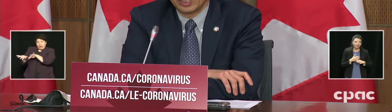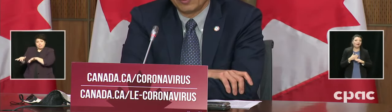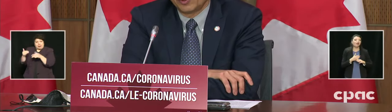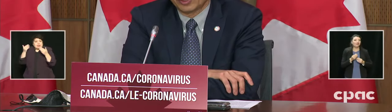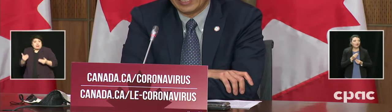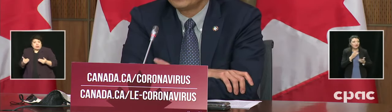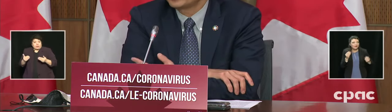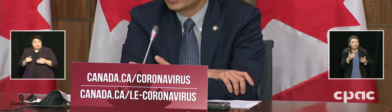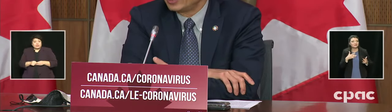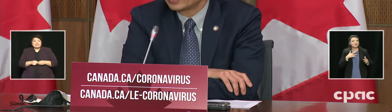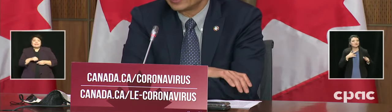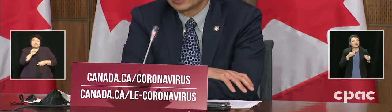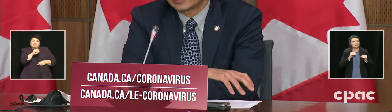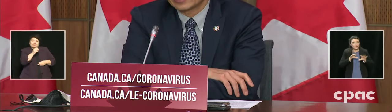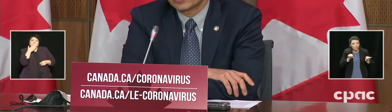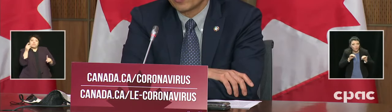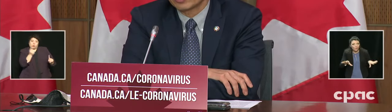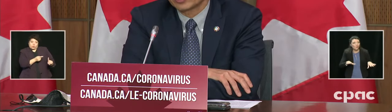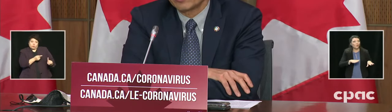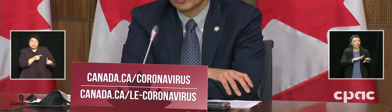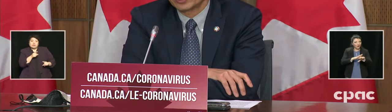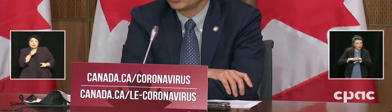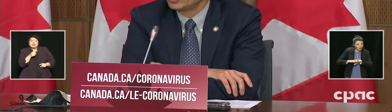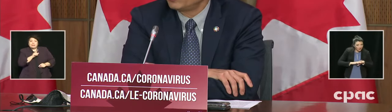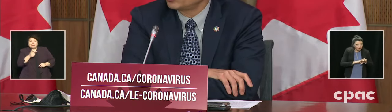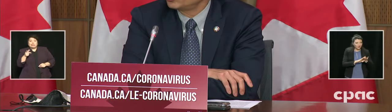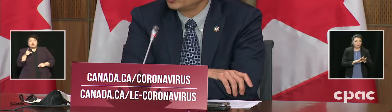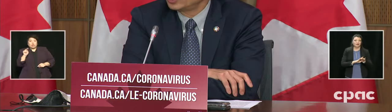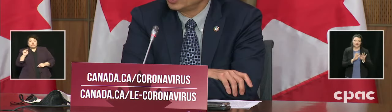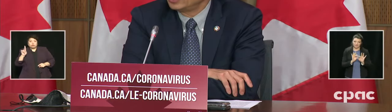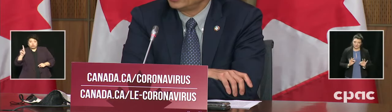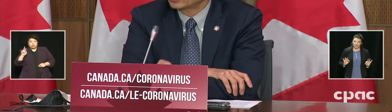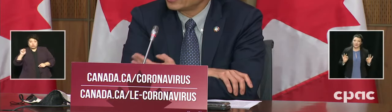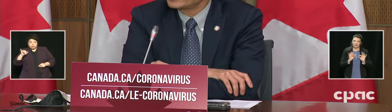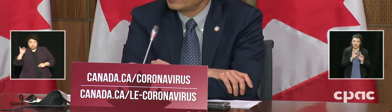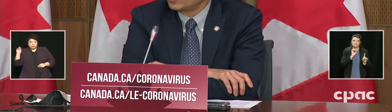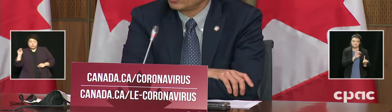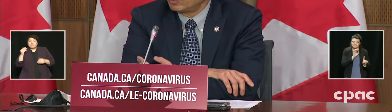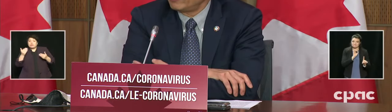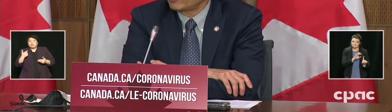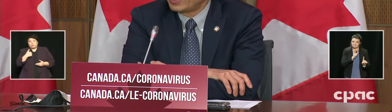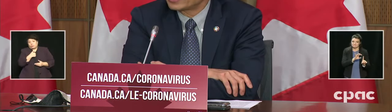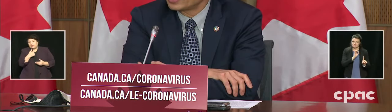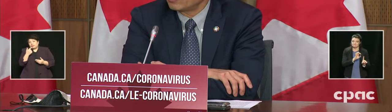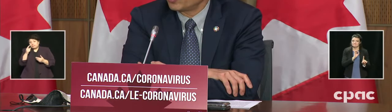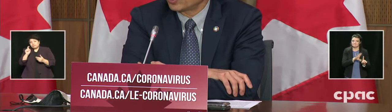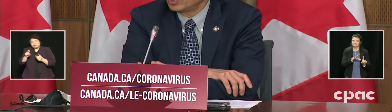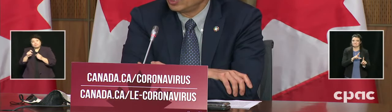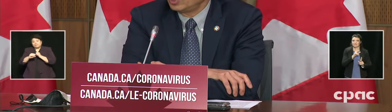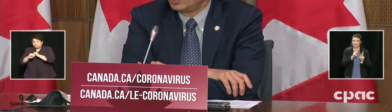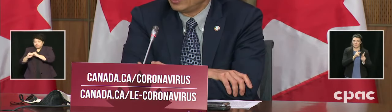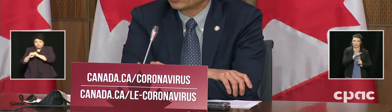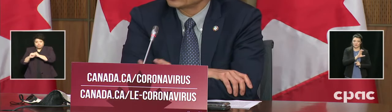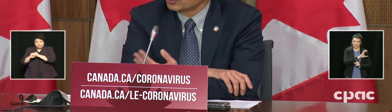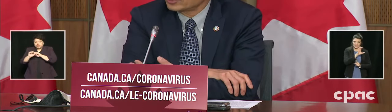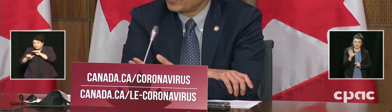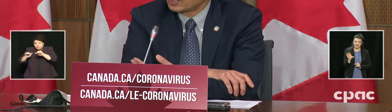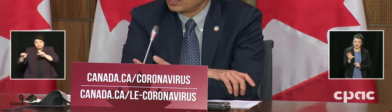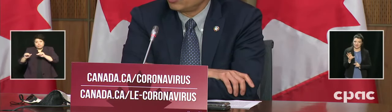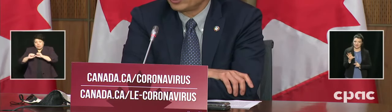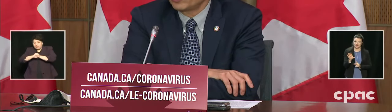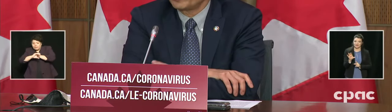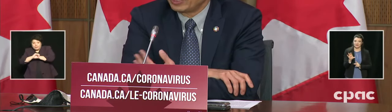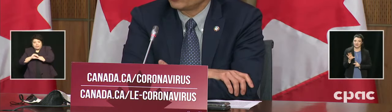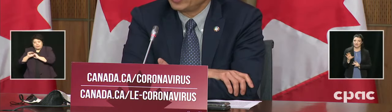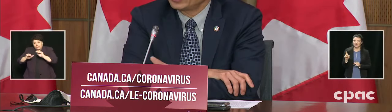pour éduquer. C'était très important pour donner beaucoup de renseignements, d'informations, pour être